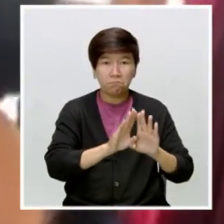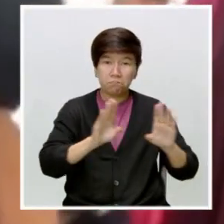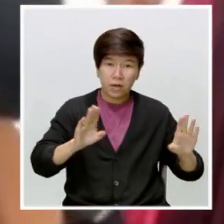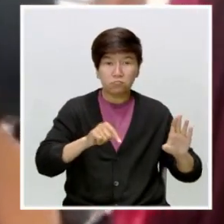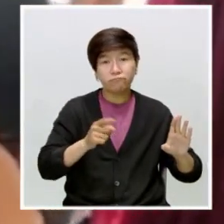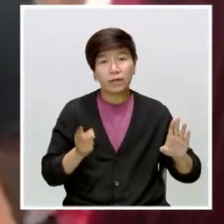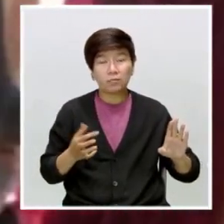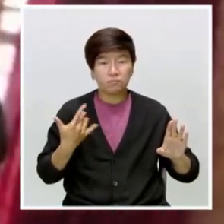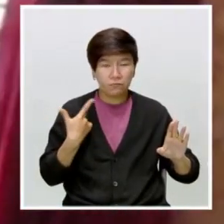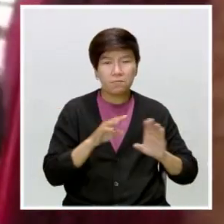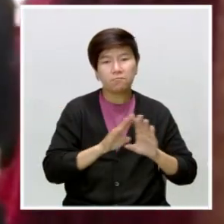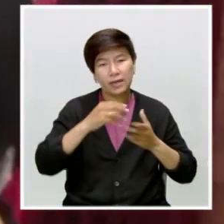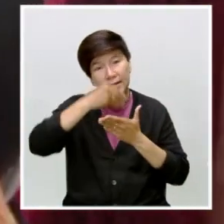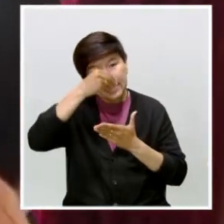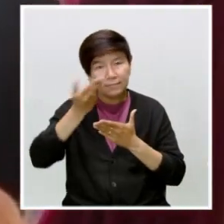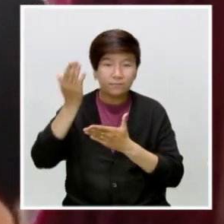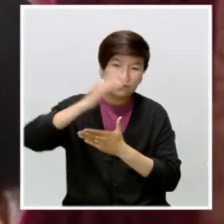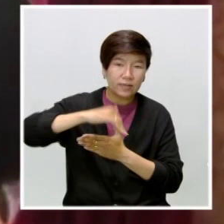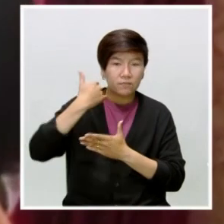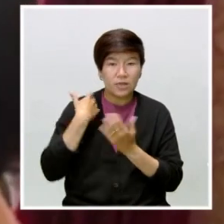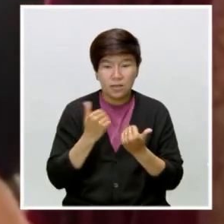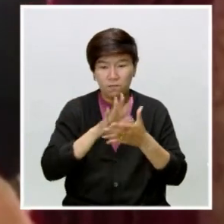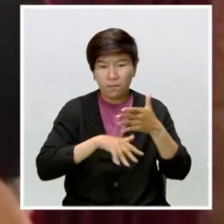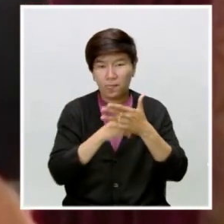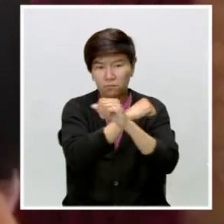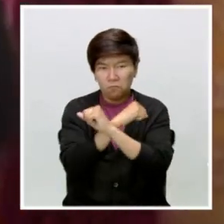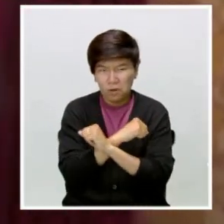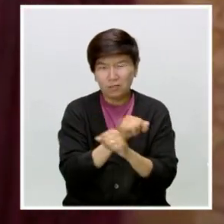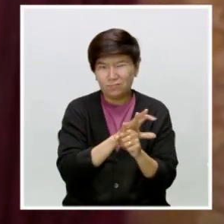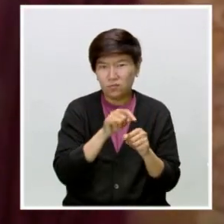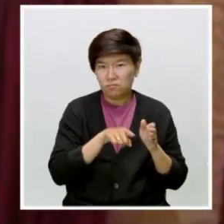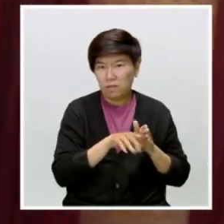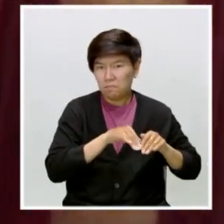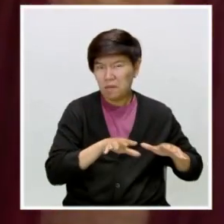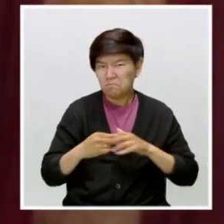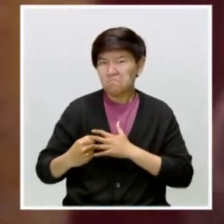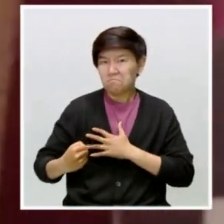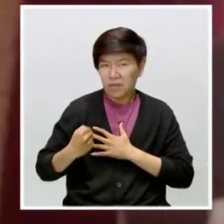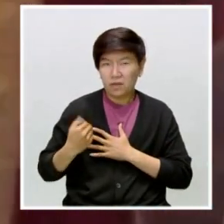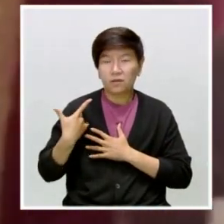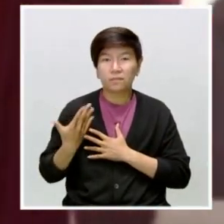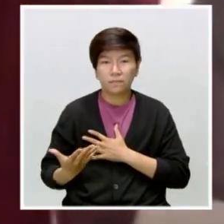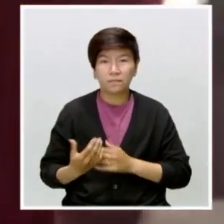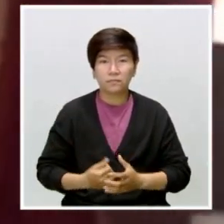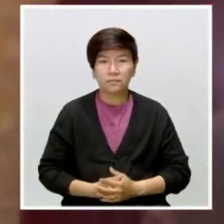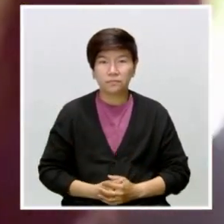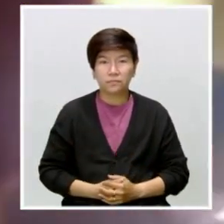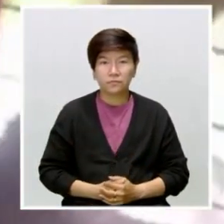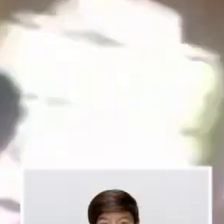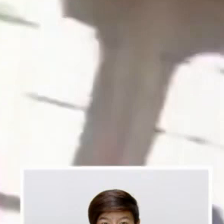ตามปกติแต่ก็อย่างที่บอกไปว่ามาตรการป้องกันการแพร่ระบาดของภูฏานเคร่งครัดอย่างมากเลยค่ะคุณนิวคุณพลอยและก็คุณผู้ชมค